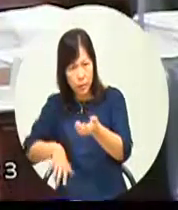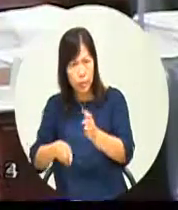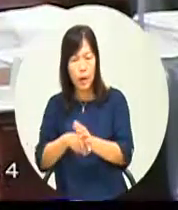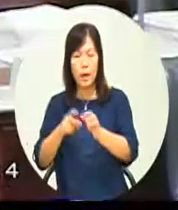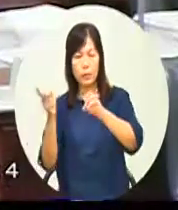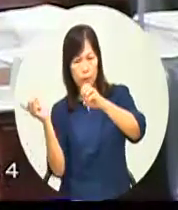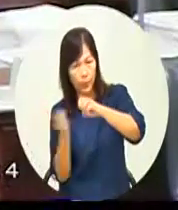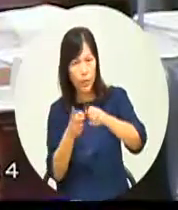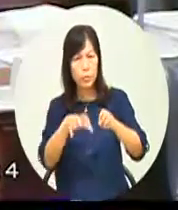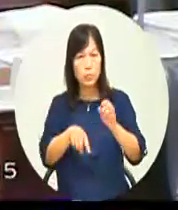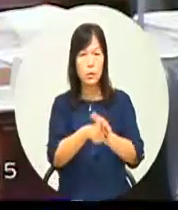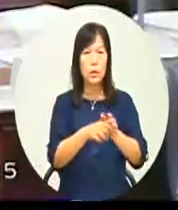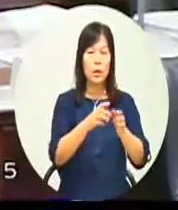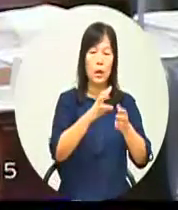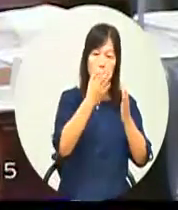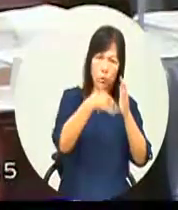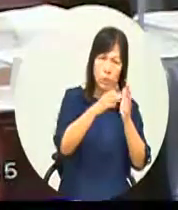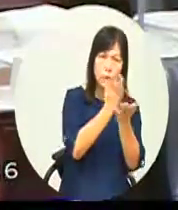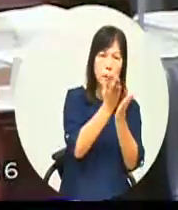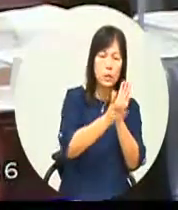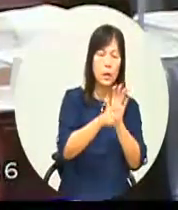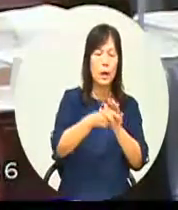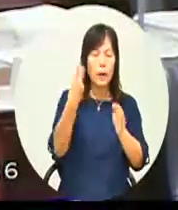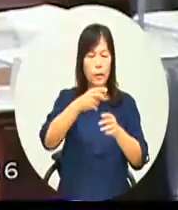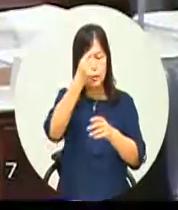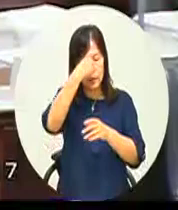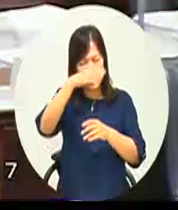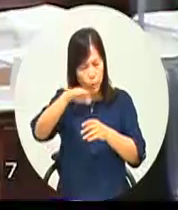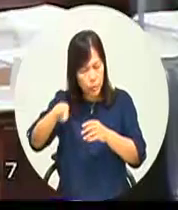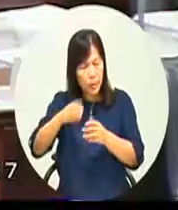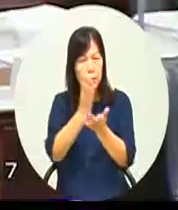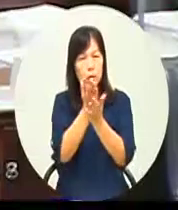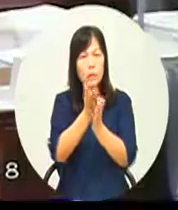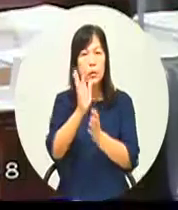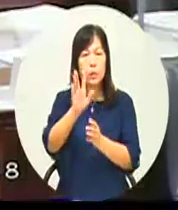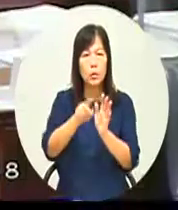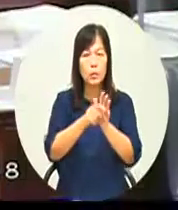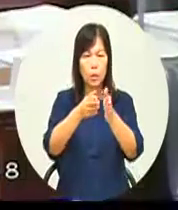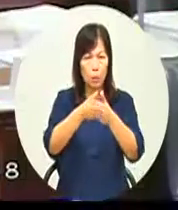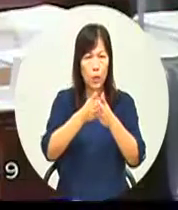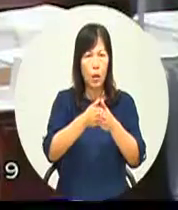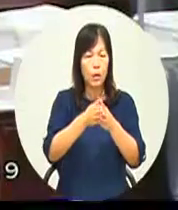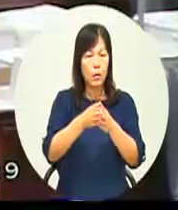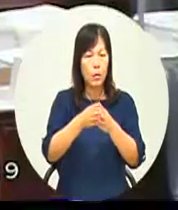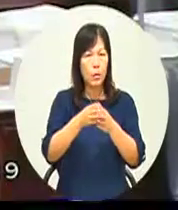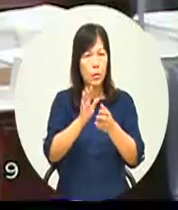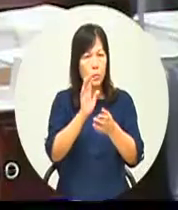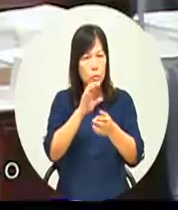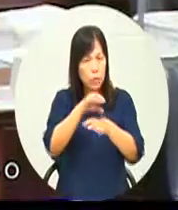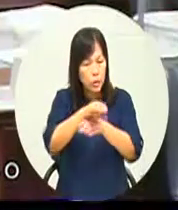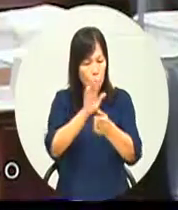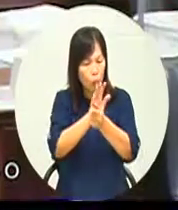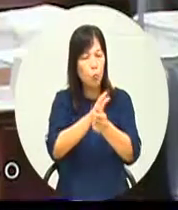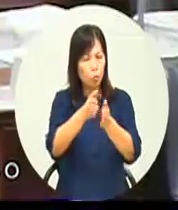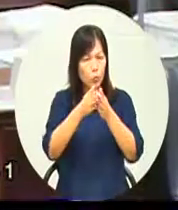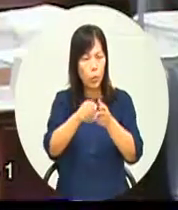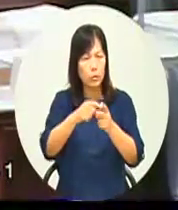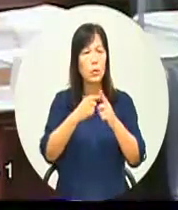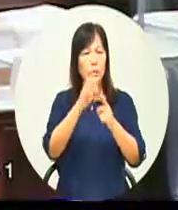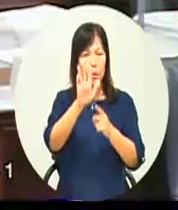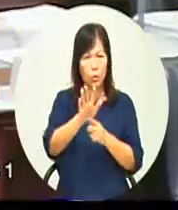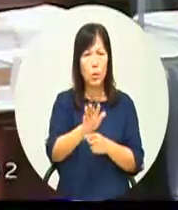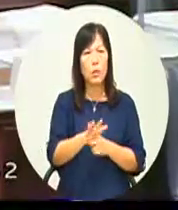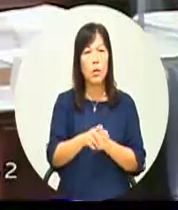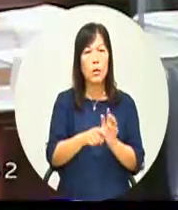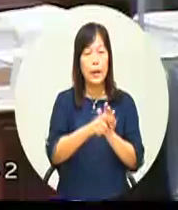棒球场、正修等等，或者是经过凤山的闹区等等的，这些需要这个公共服务的人是在的。所以在这边我也